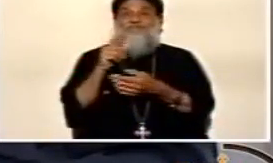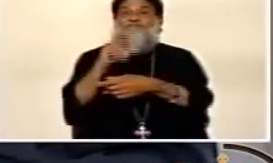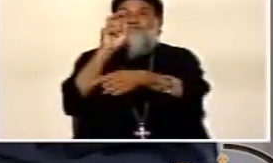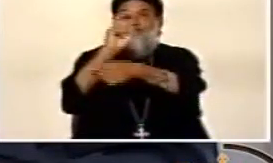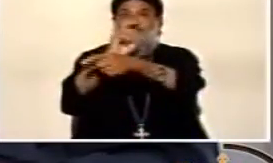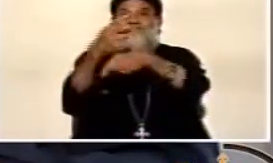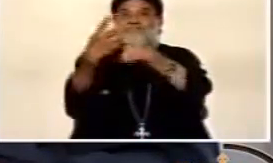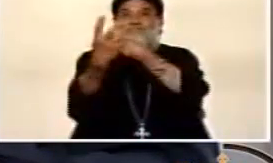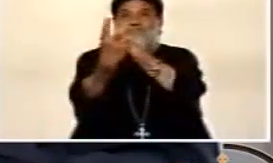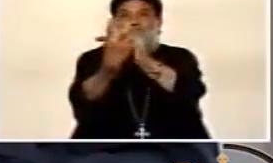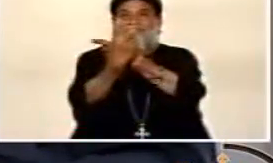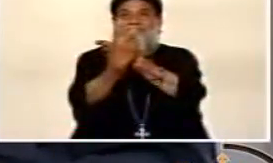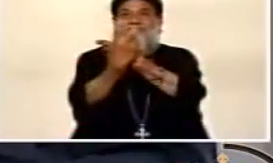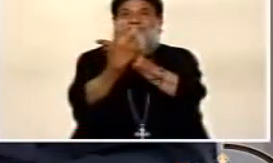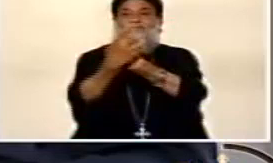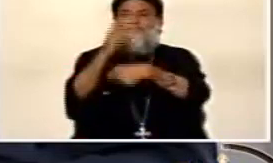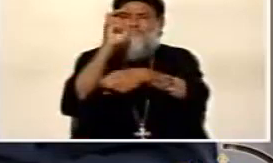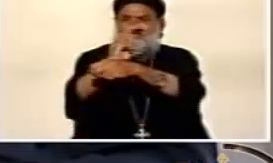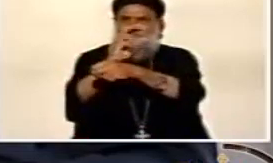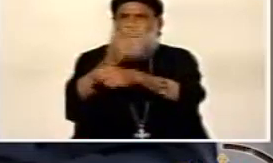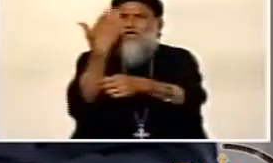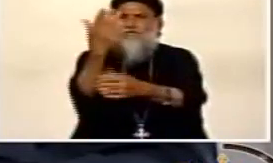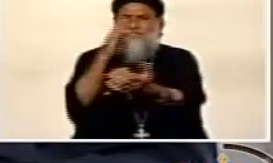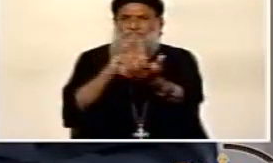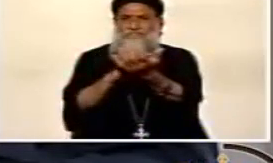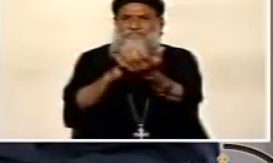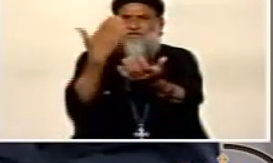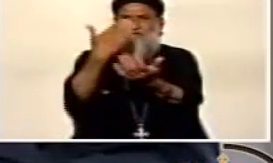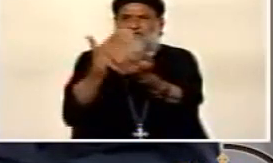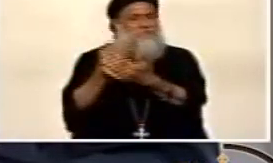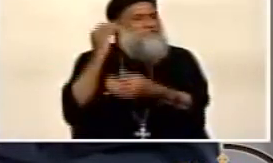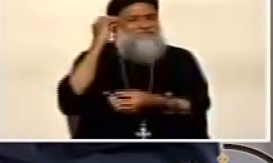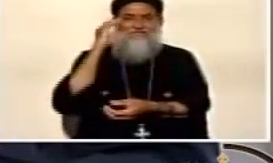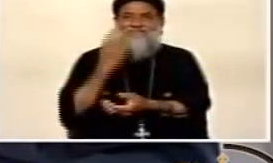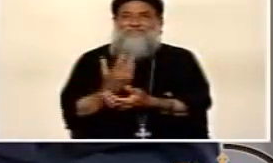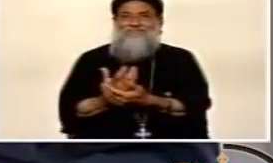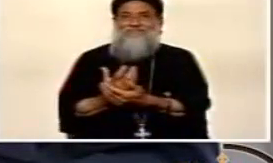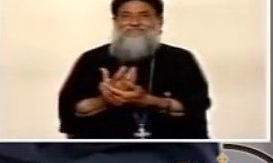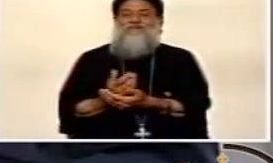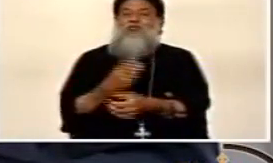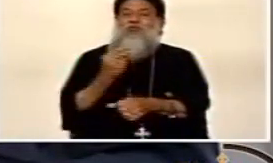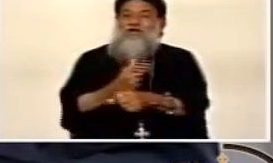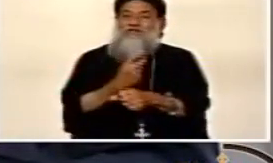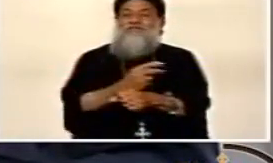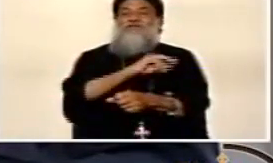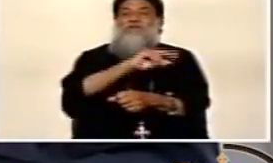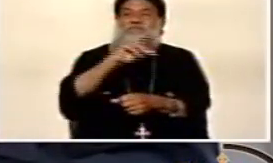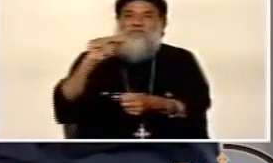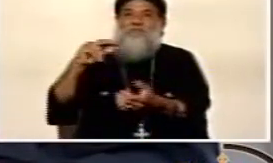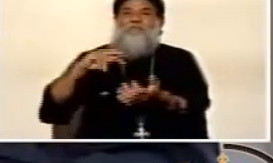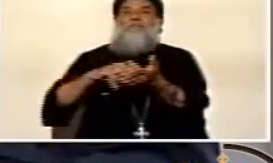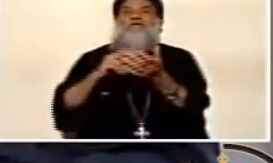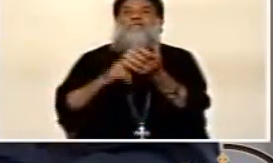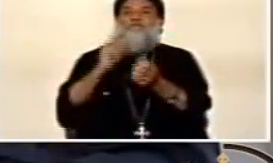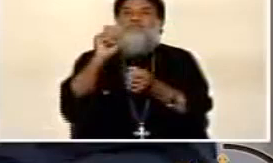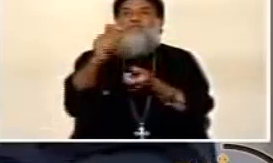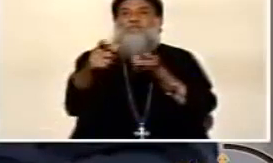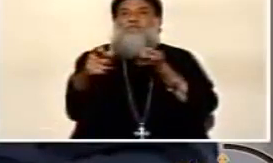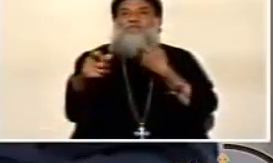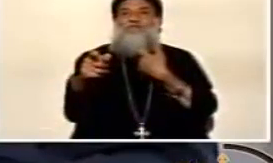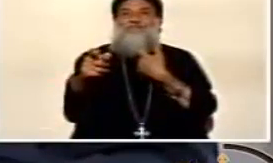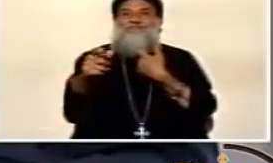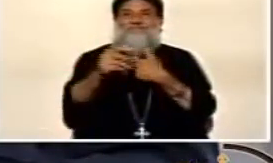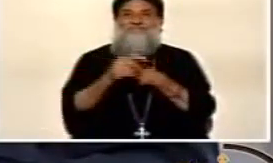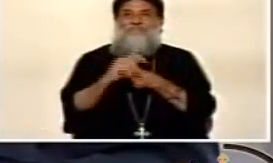الذين ترجون أن تستردوا منهم فأي فضل لكم، فإن الخطاة أيضا يقرضون الخطاة